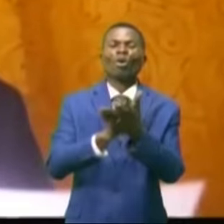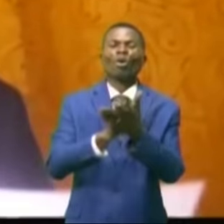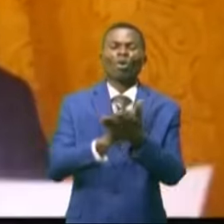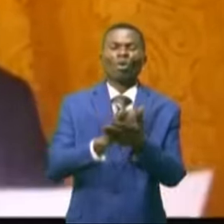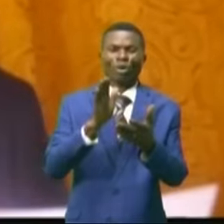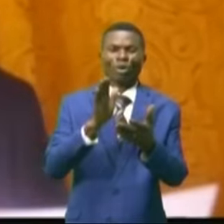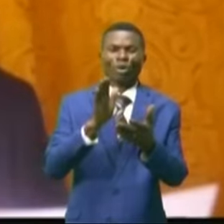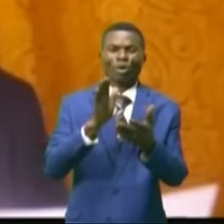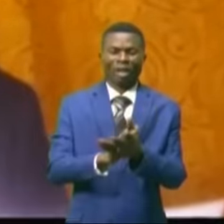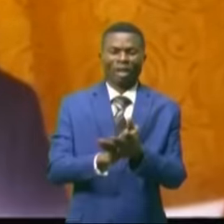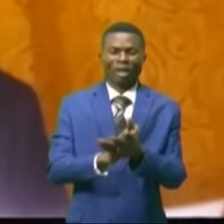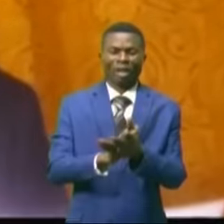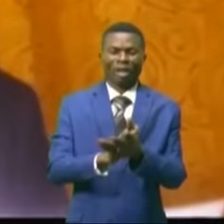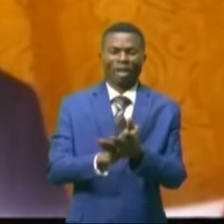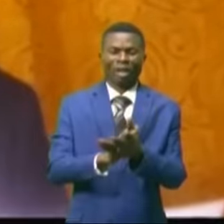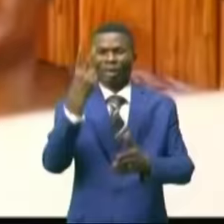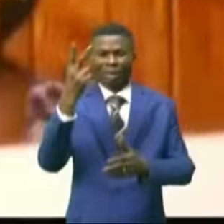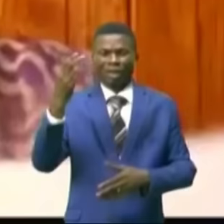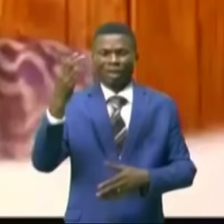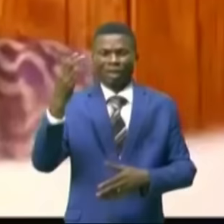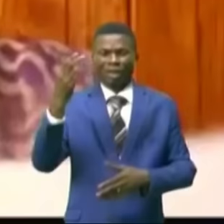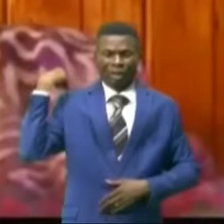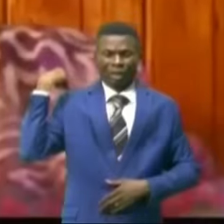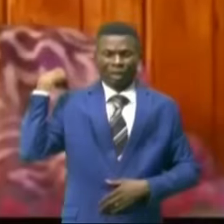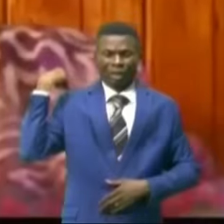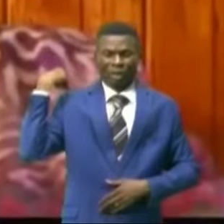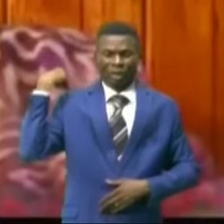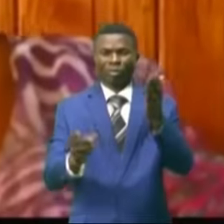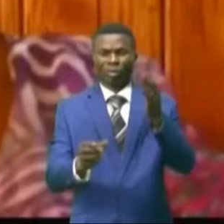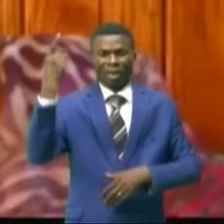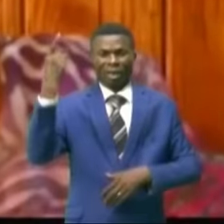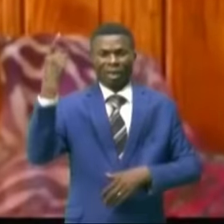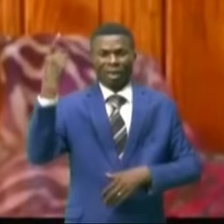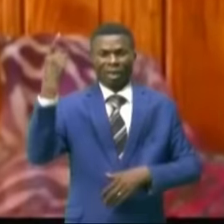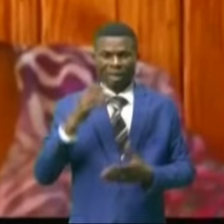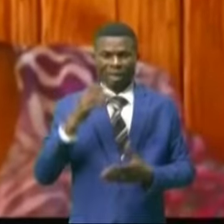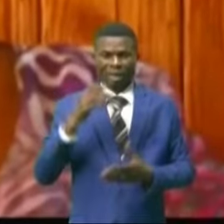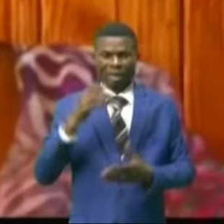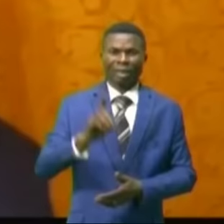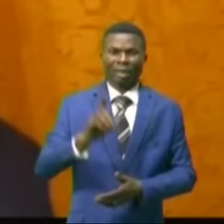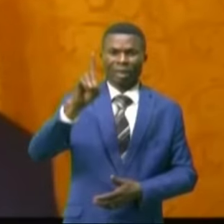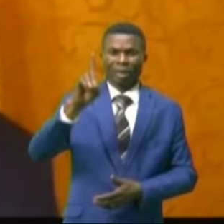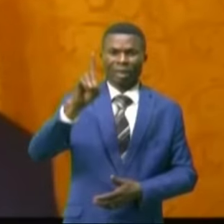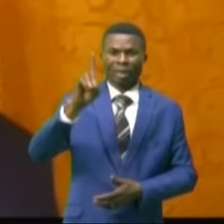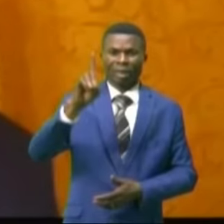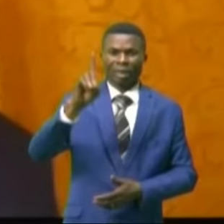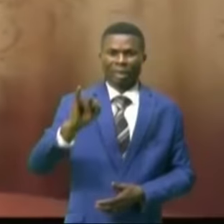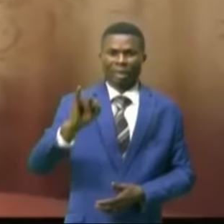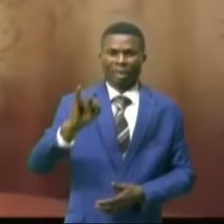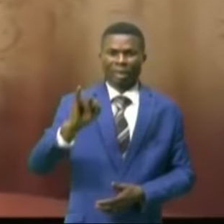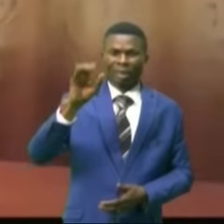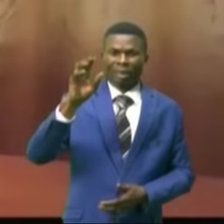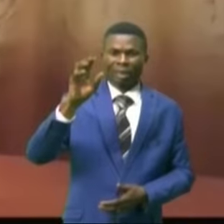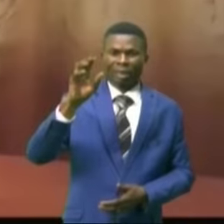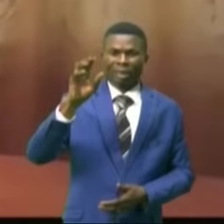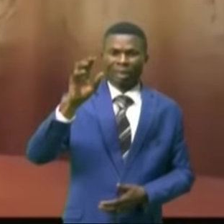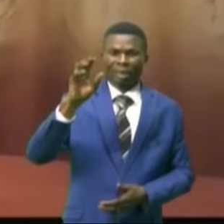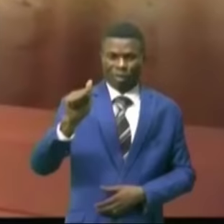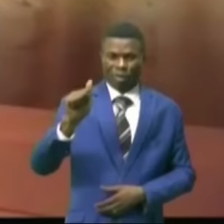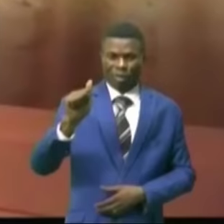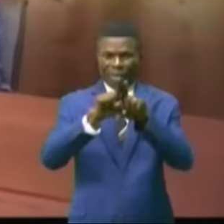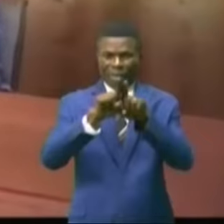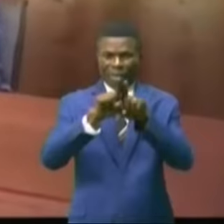assisté de deux cadets, honorable Boloko Djema Clarisse, honorable Bozoko